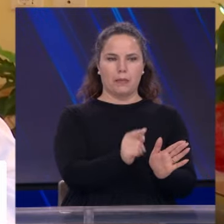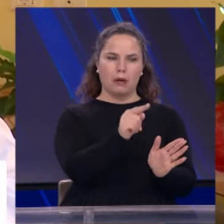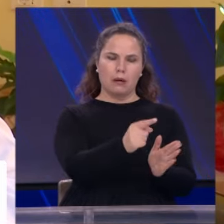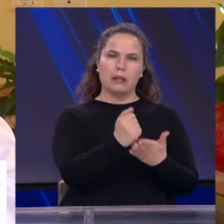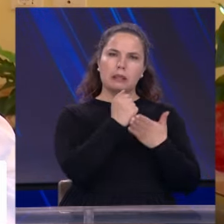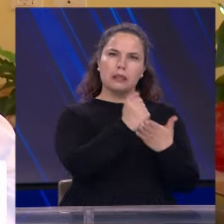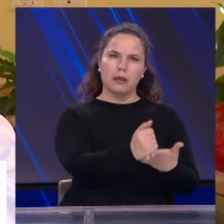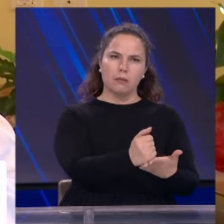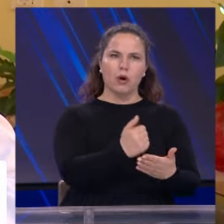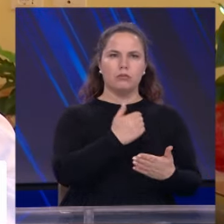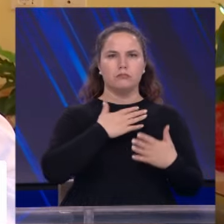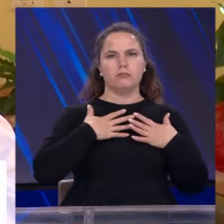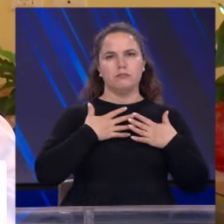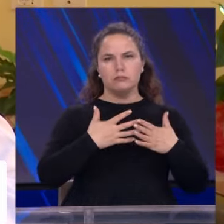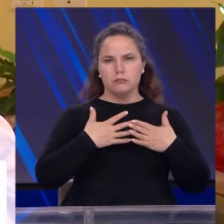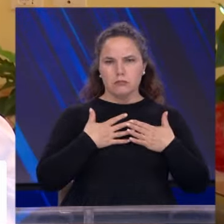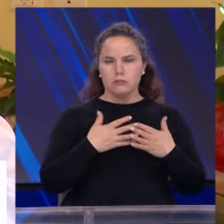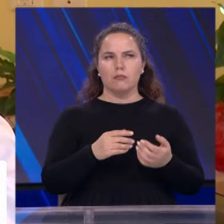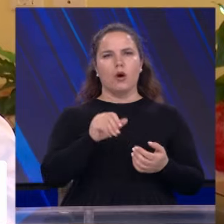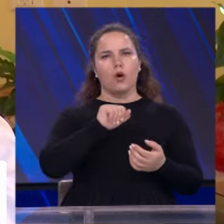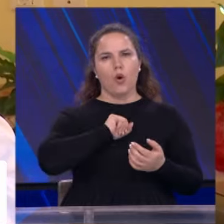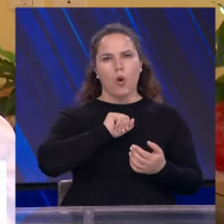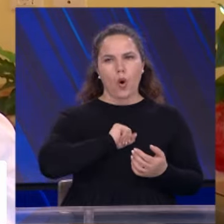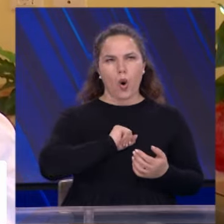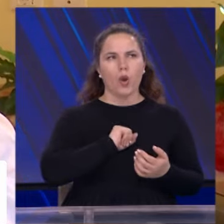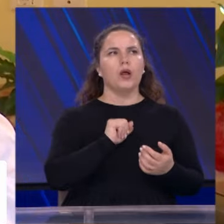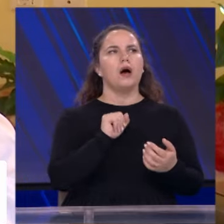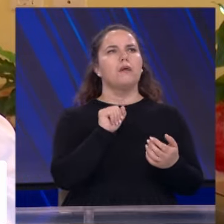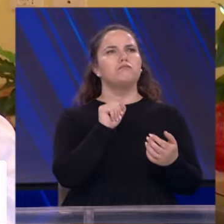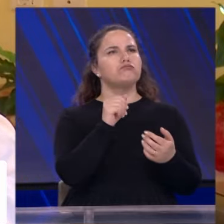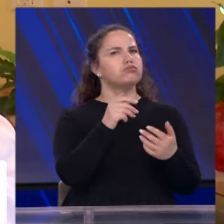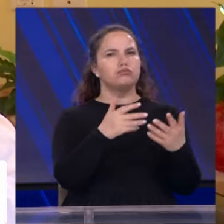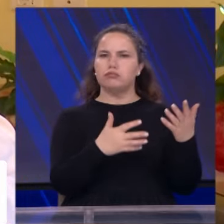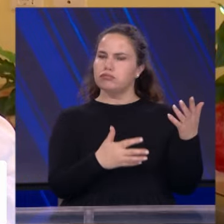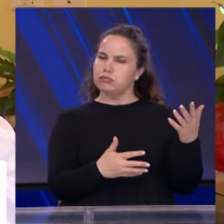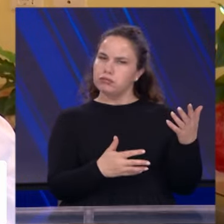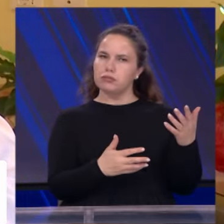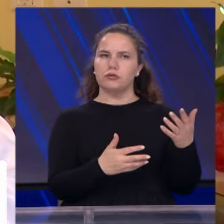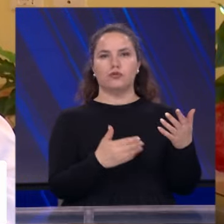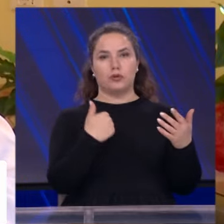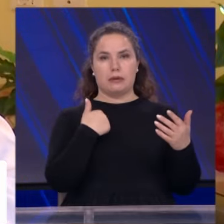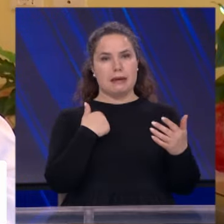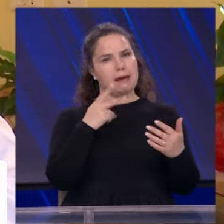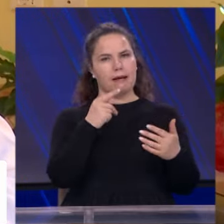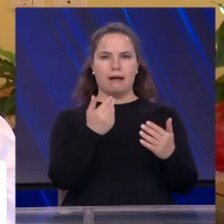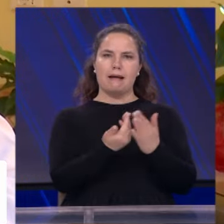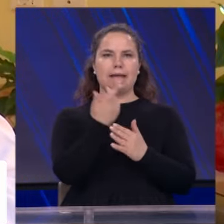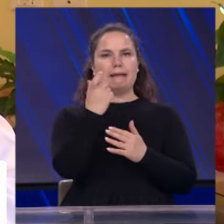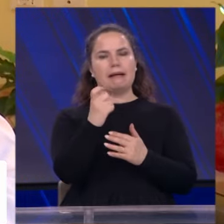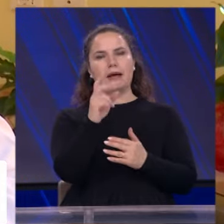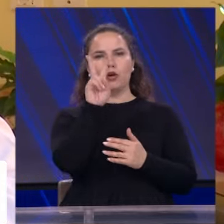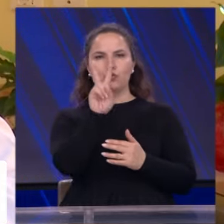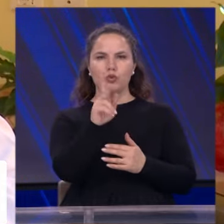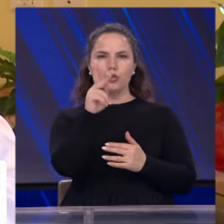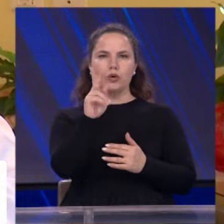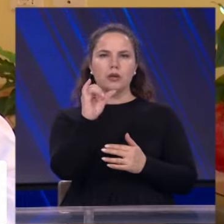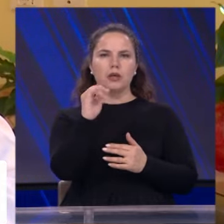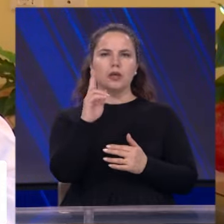Ndroqi, bashkë me dy kirurg të ri, të cilët do t'i shtohen këti stafi, do